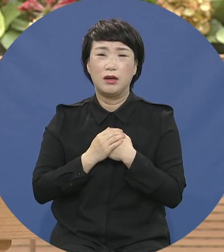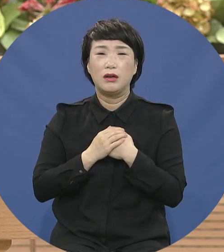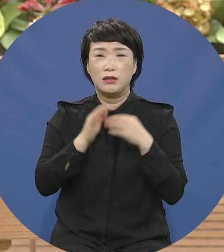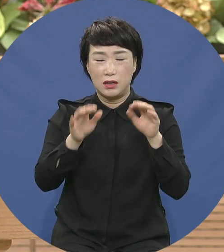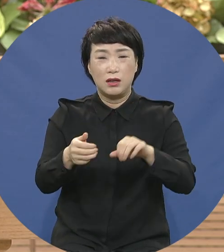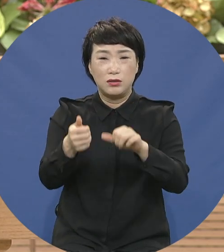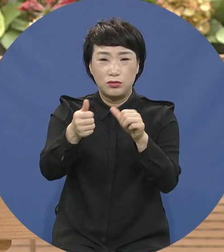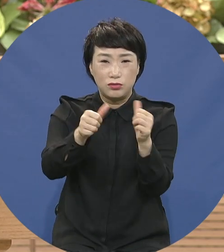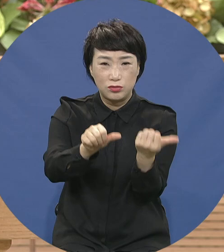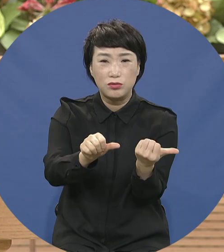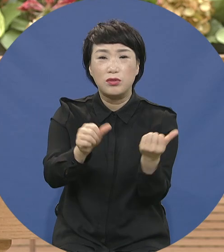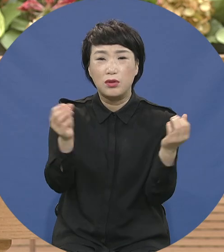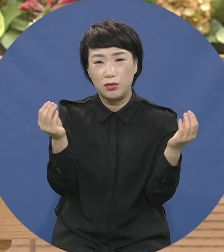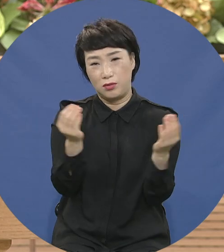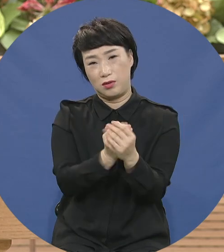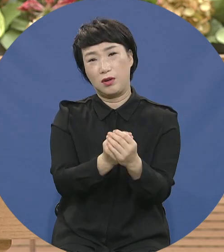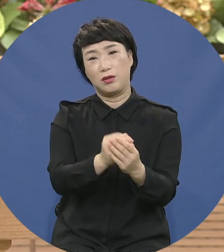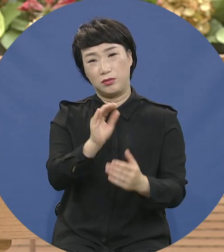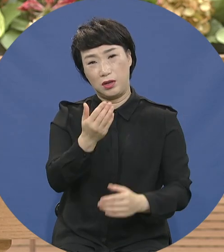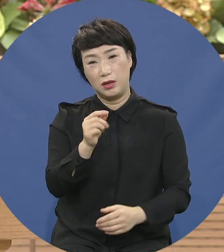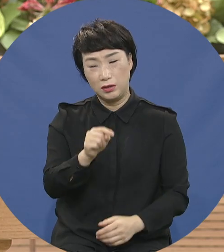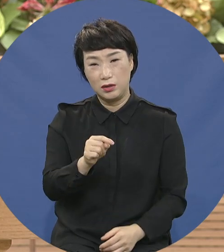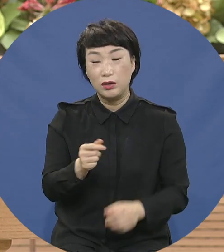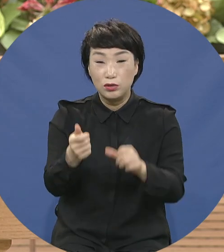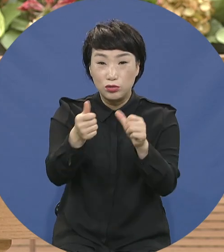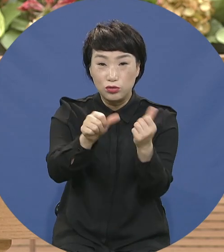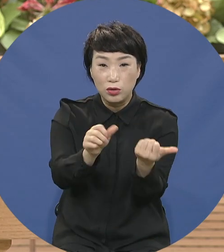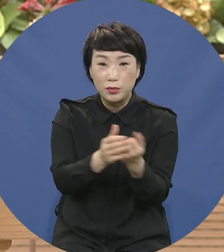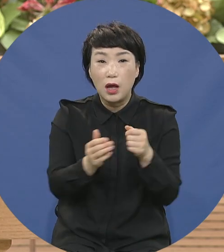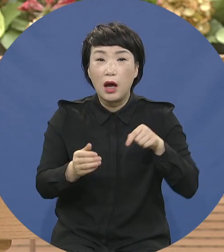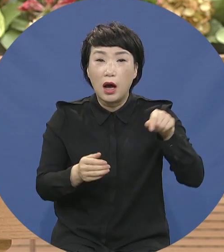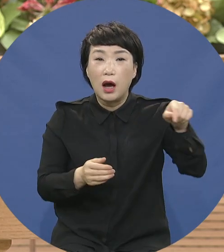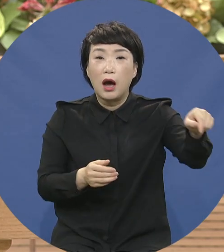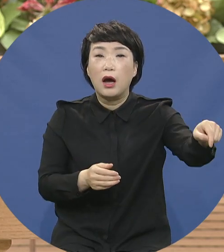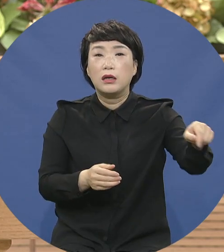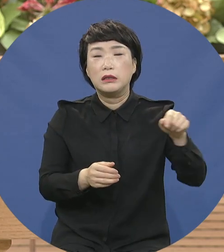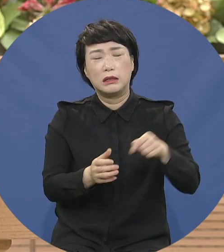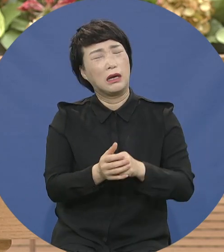완전하게 죽게 되었으니 그 죽음으로 가는 길에